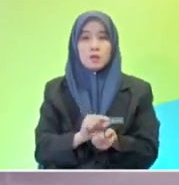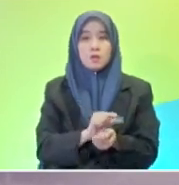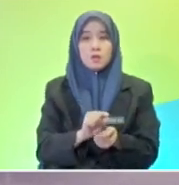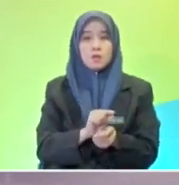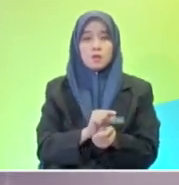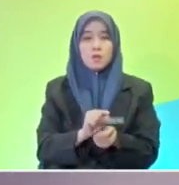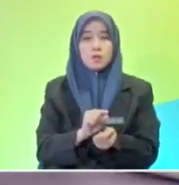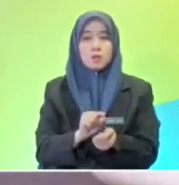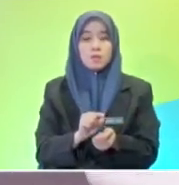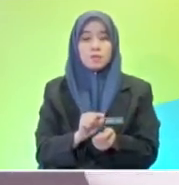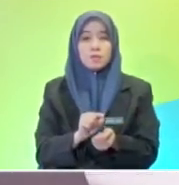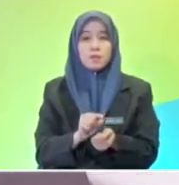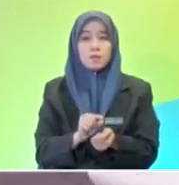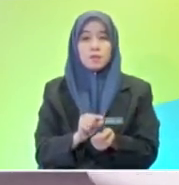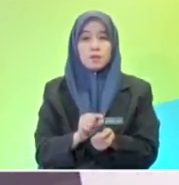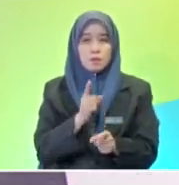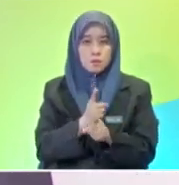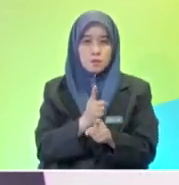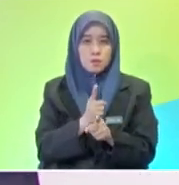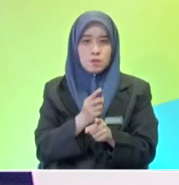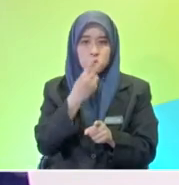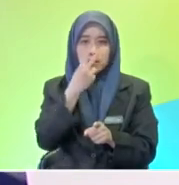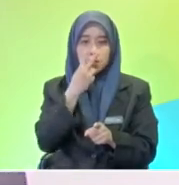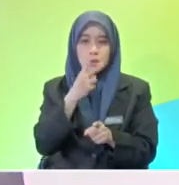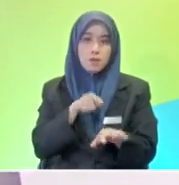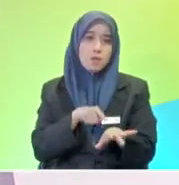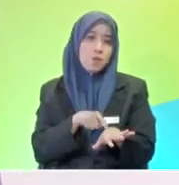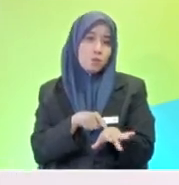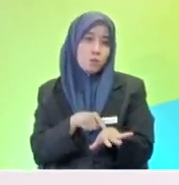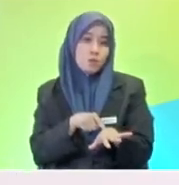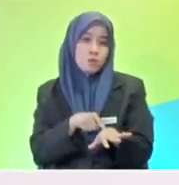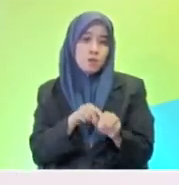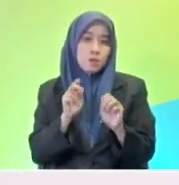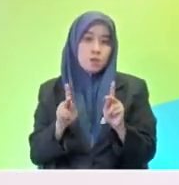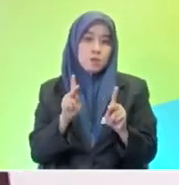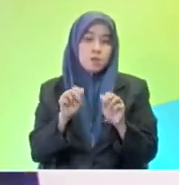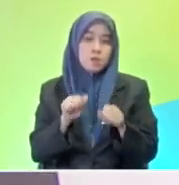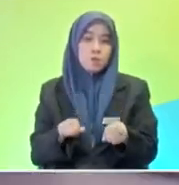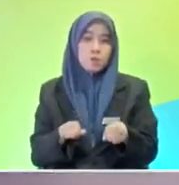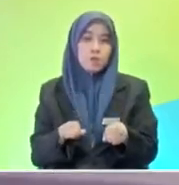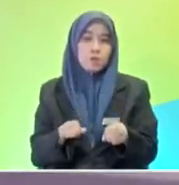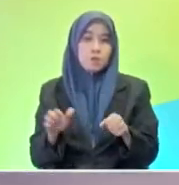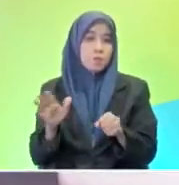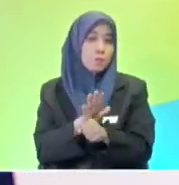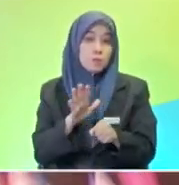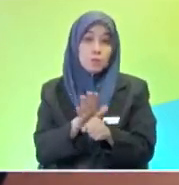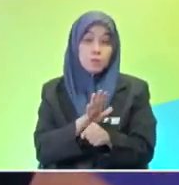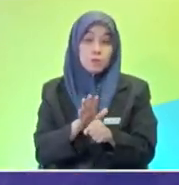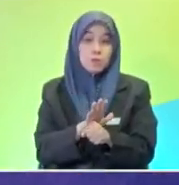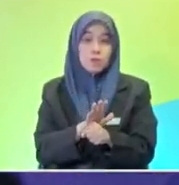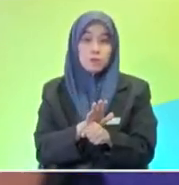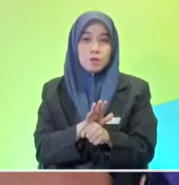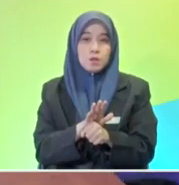cikiku macam ni Betul tak nampak tak dia okey nampak tapi kalau boleh abang KRI penuhkan sikit lagi alamak okey okey nampak